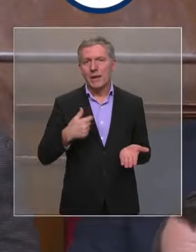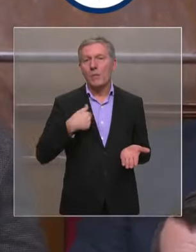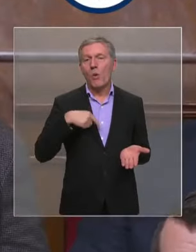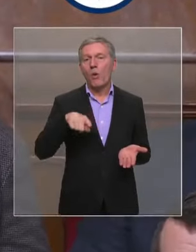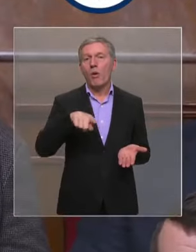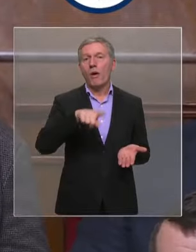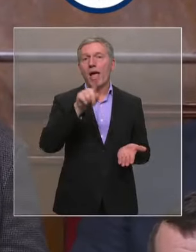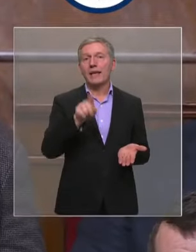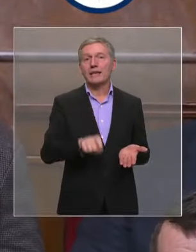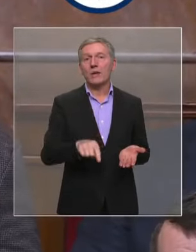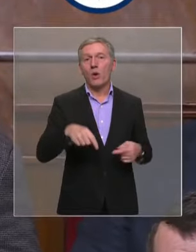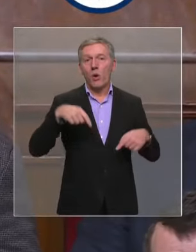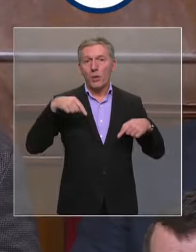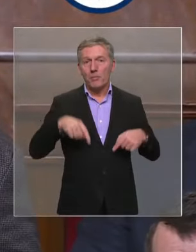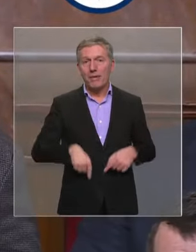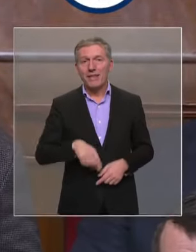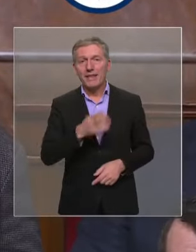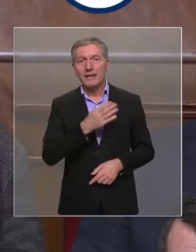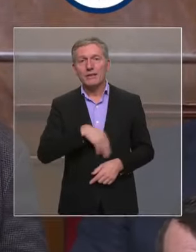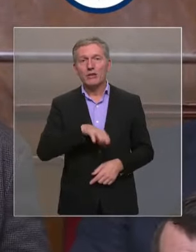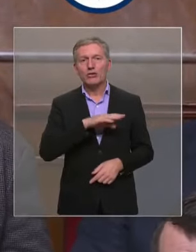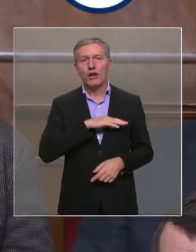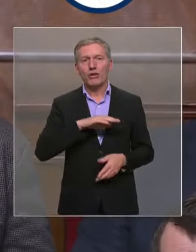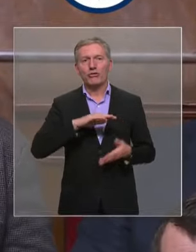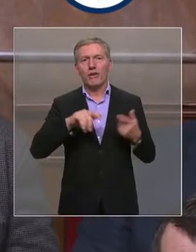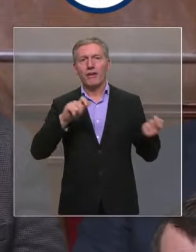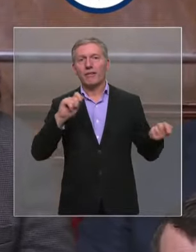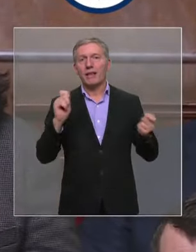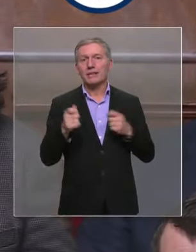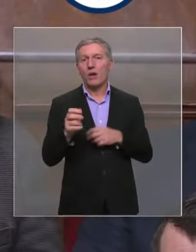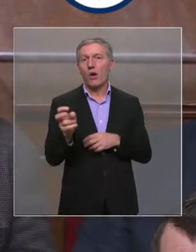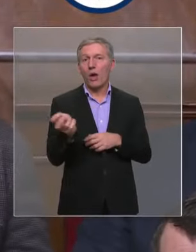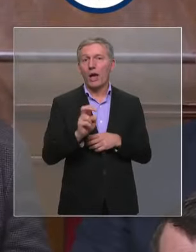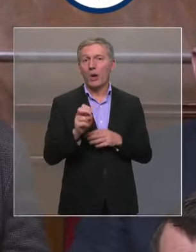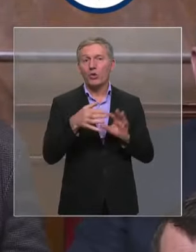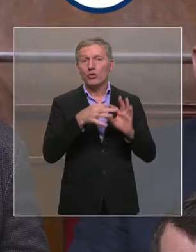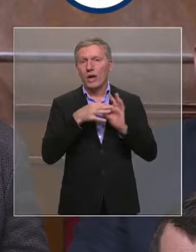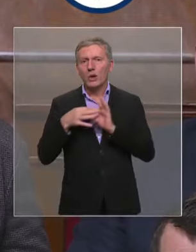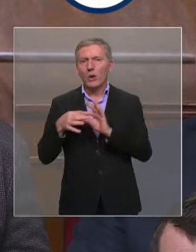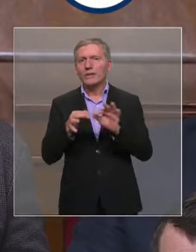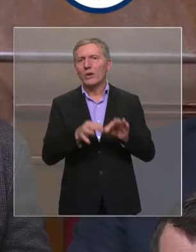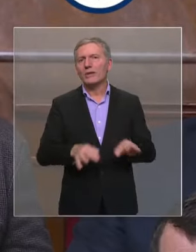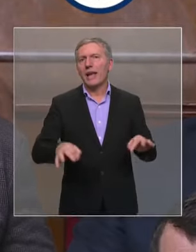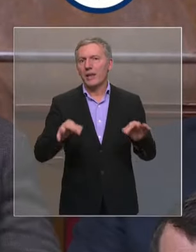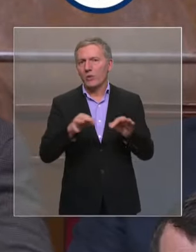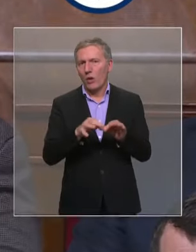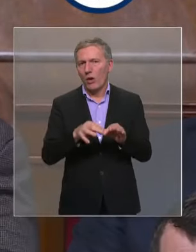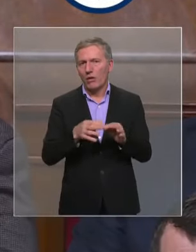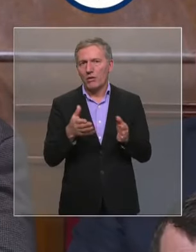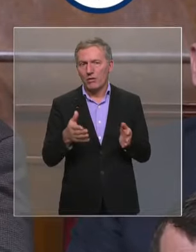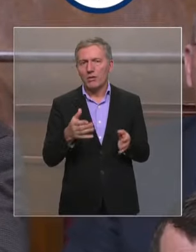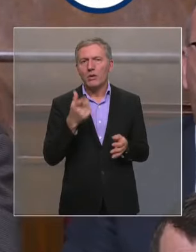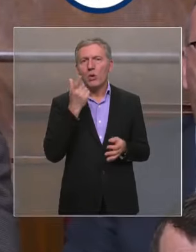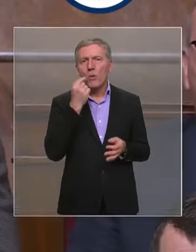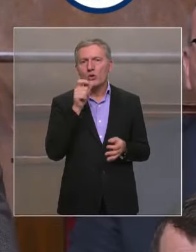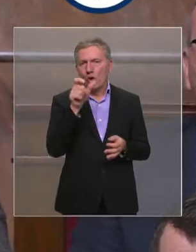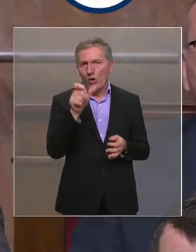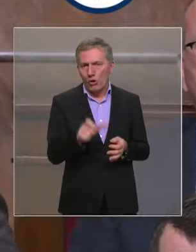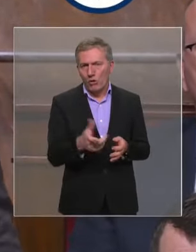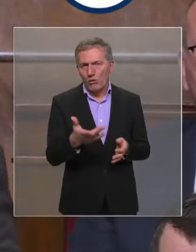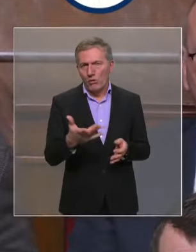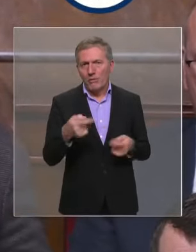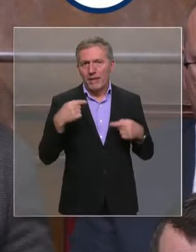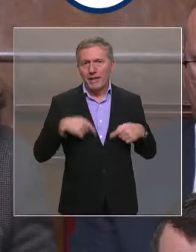question s'adresse à Monsieur le Ministre en charge de la transition écologique et de la cohésion des territoires, Christophe Béchu. Monsieur le Ministre,